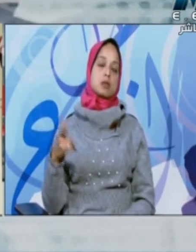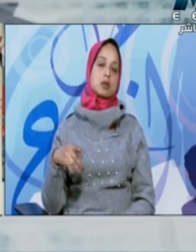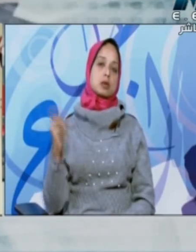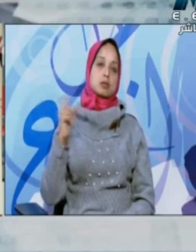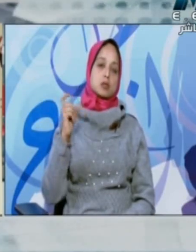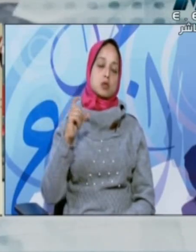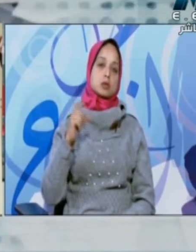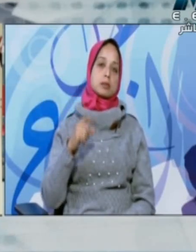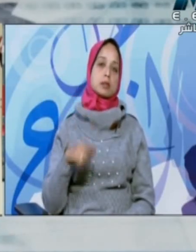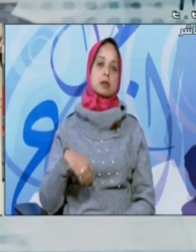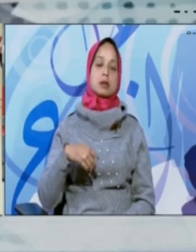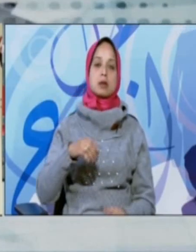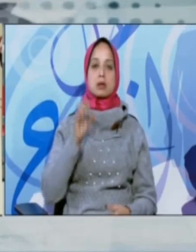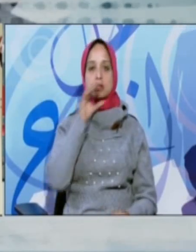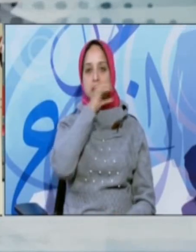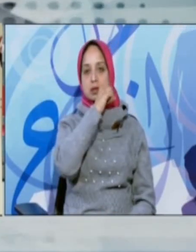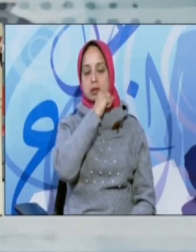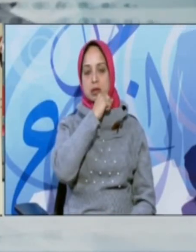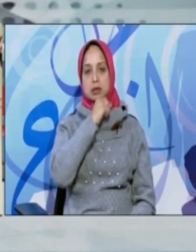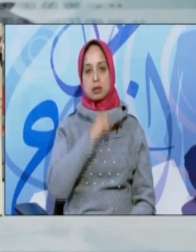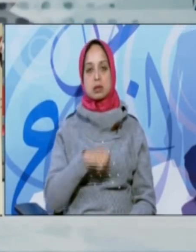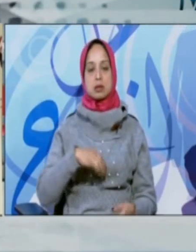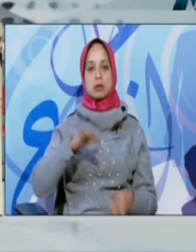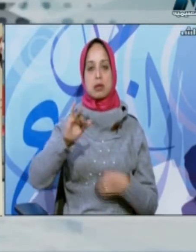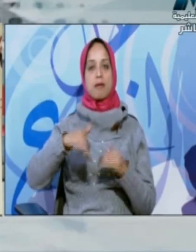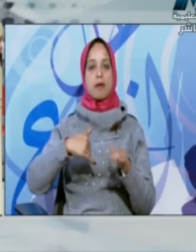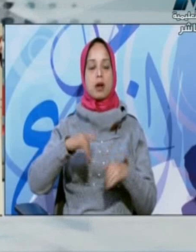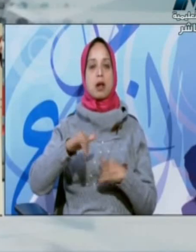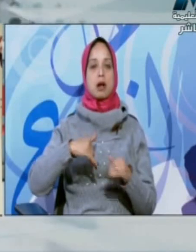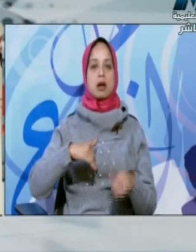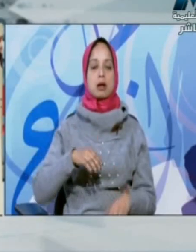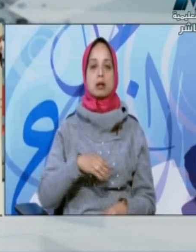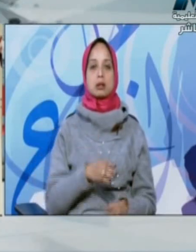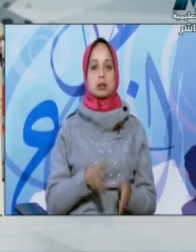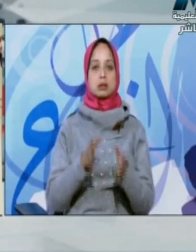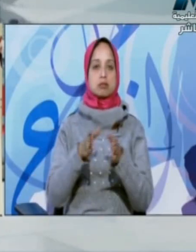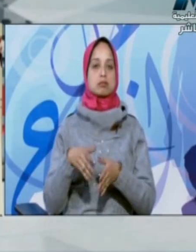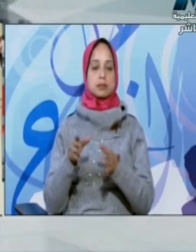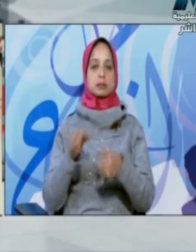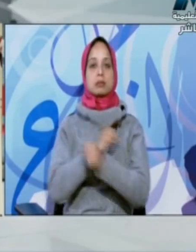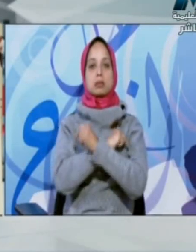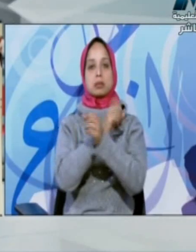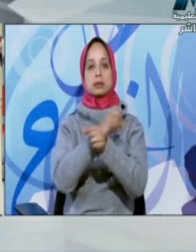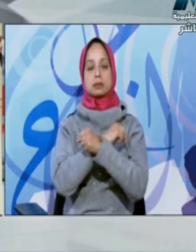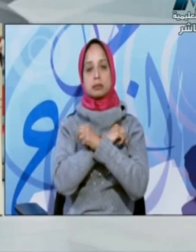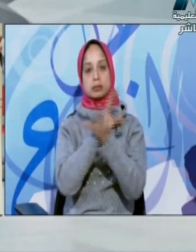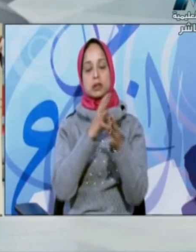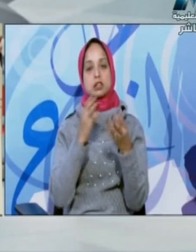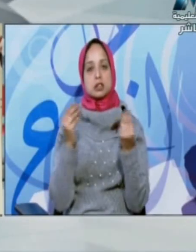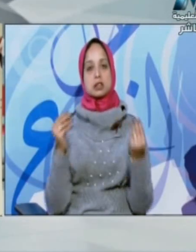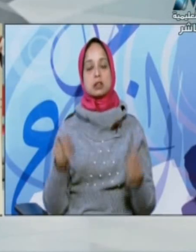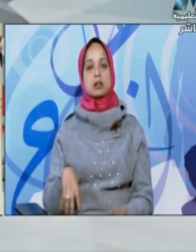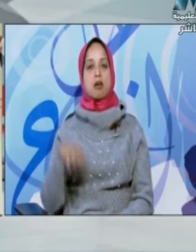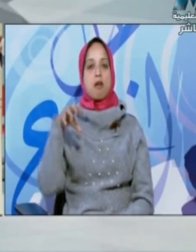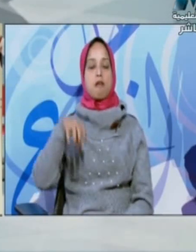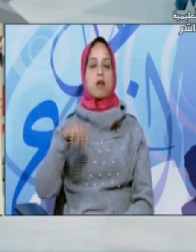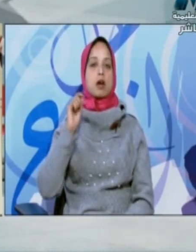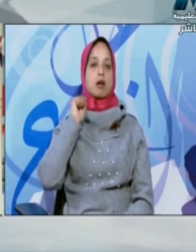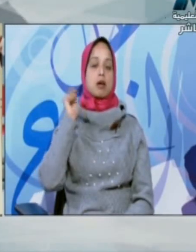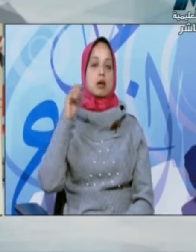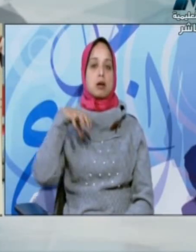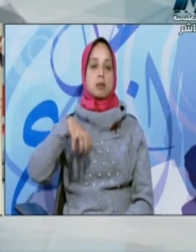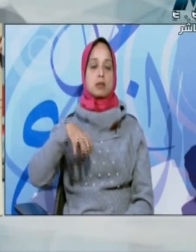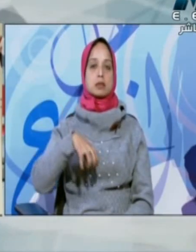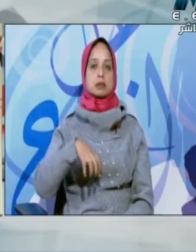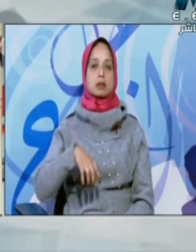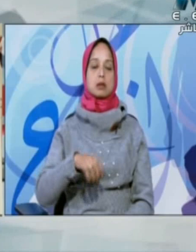وفرق جواله من الميليشيات اللي شبه عسكريه، عملوا تفجيرات واسعه النطاق في القاهره. اغتال الاخوان